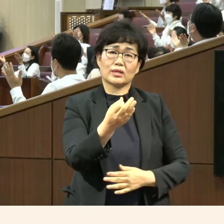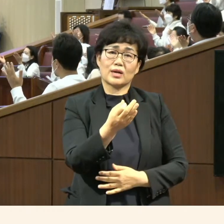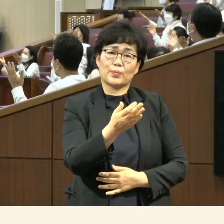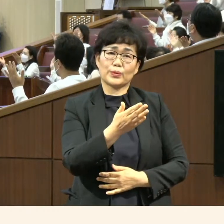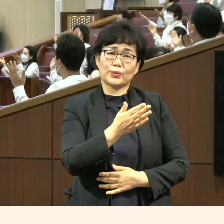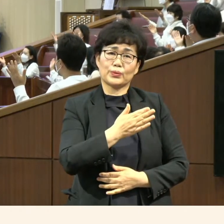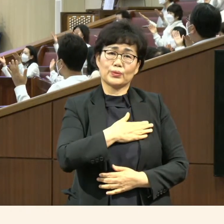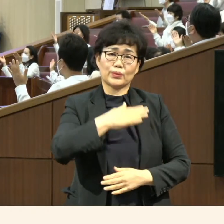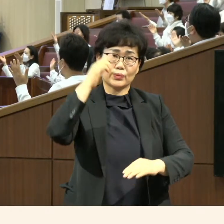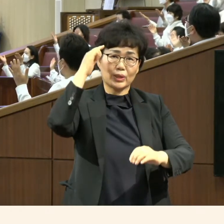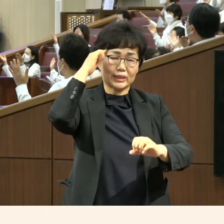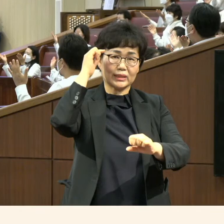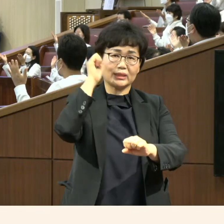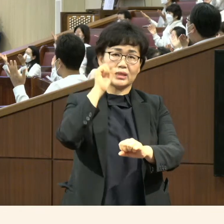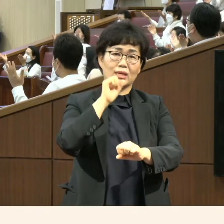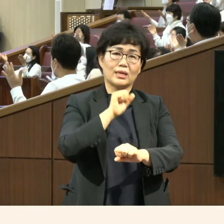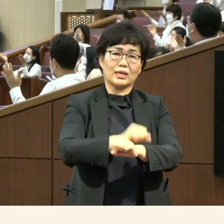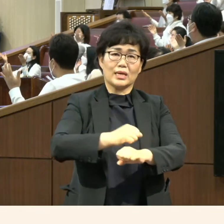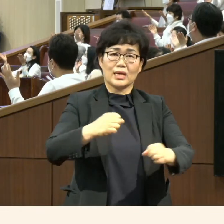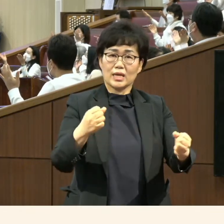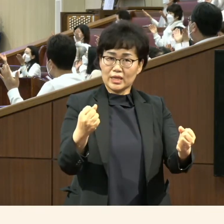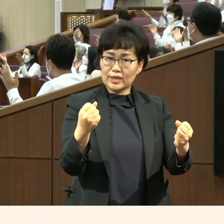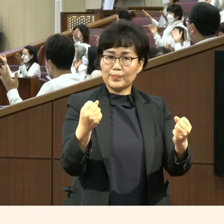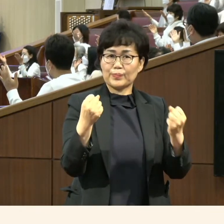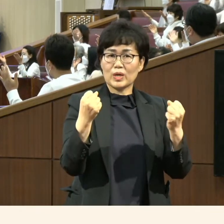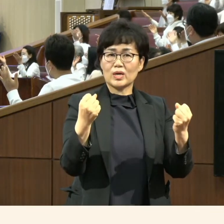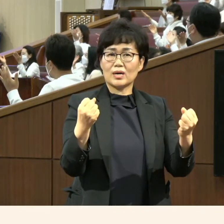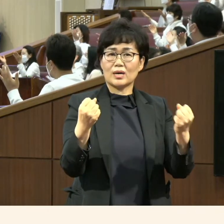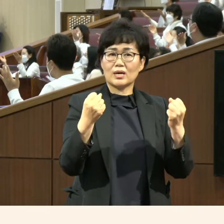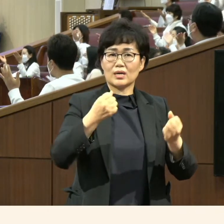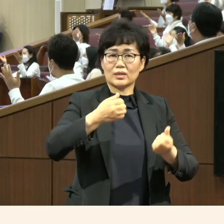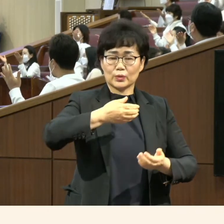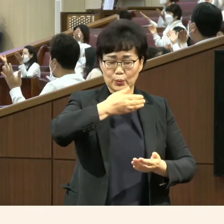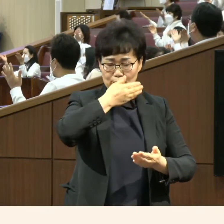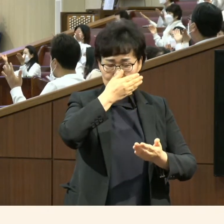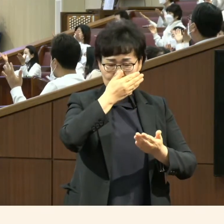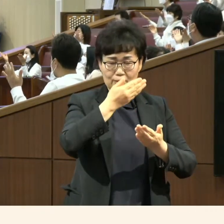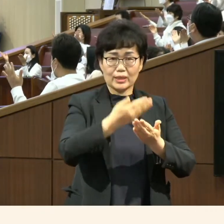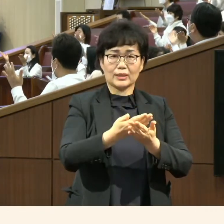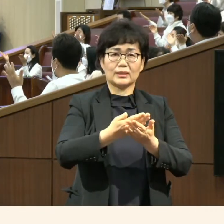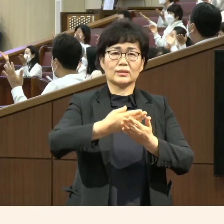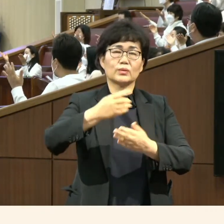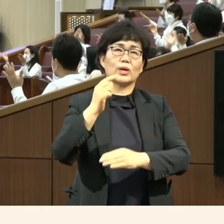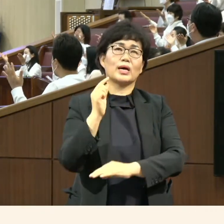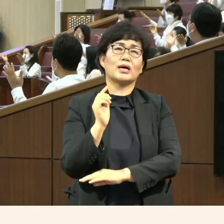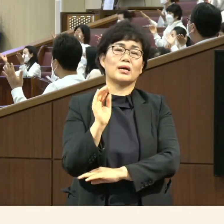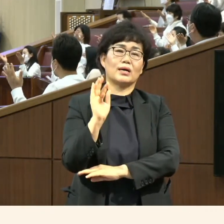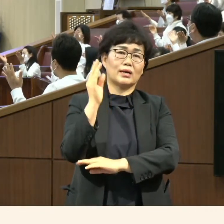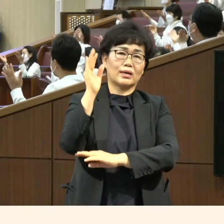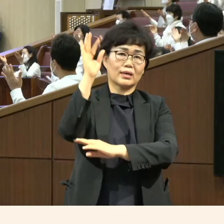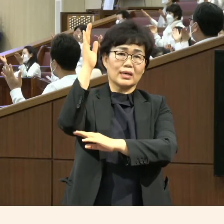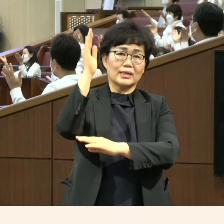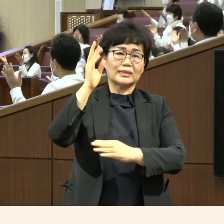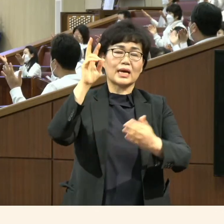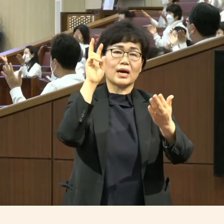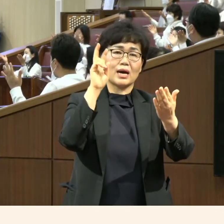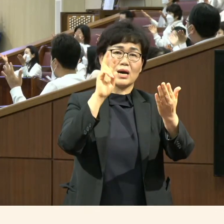능력과 부와 지혜, 힘과 존귀와 영광